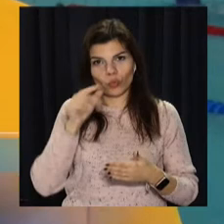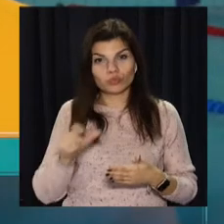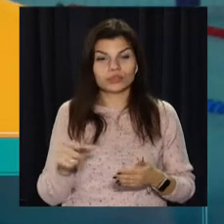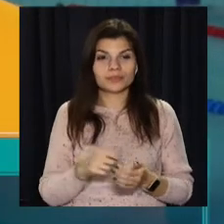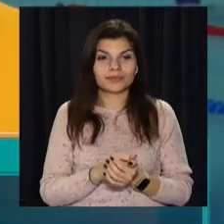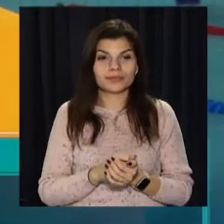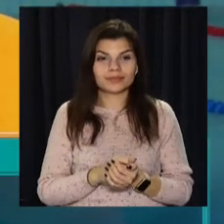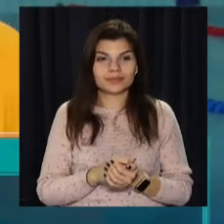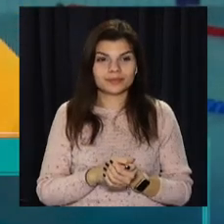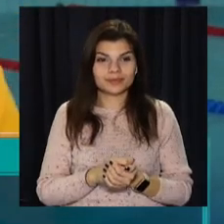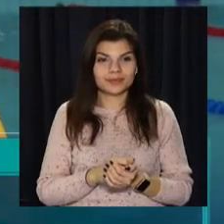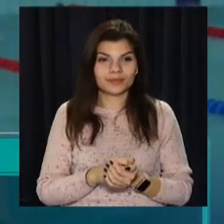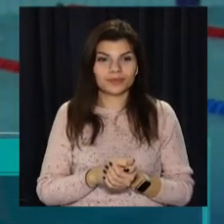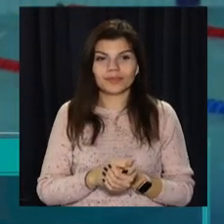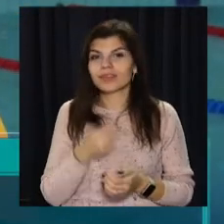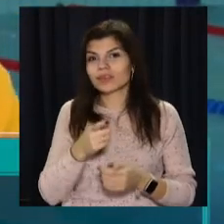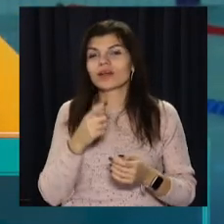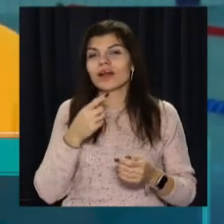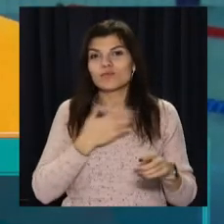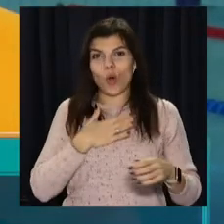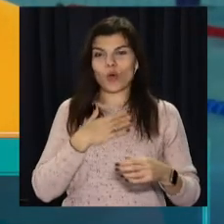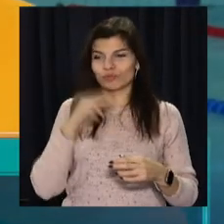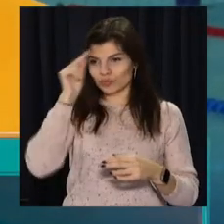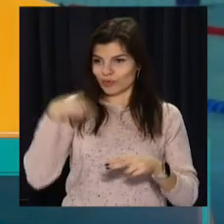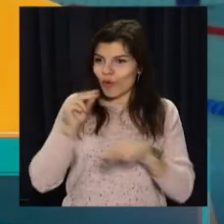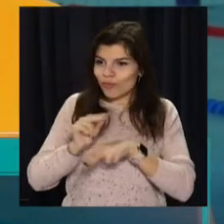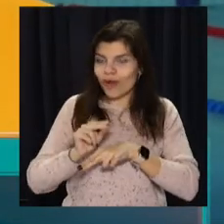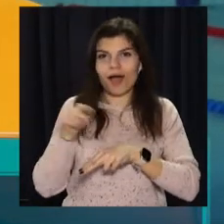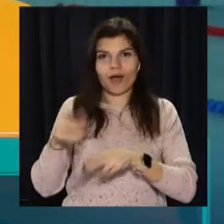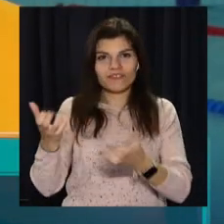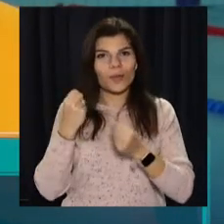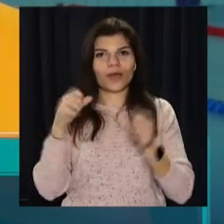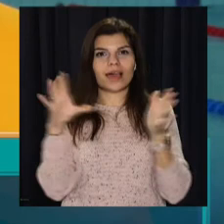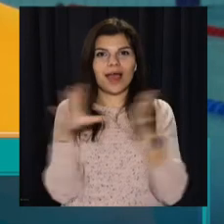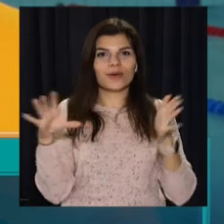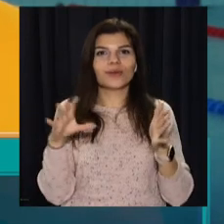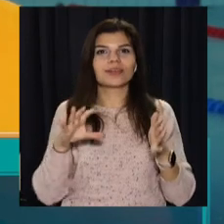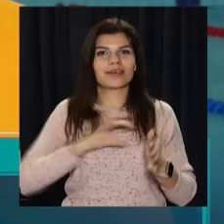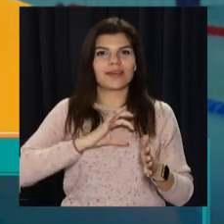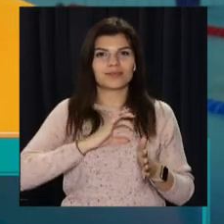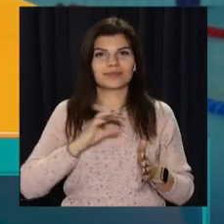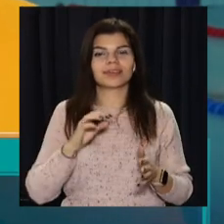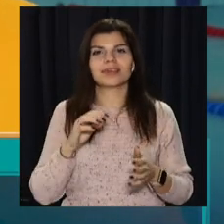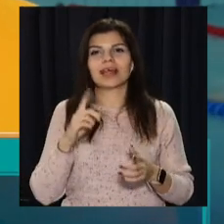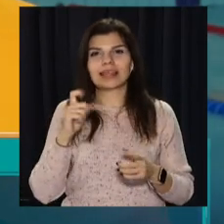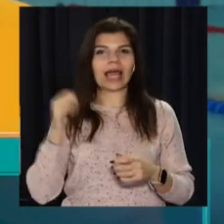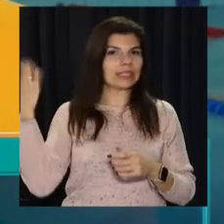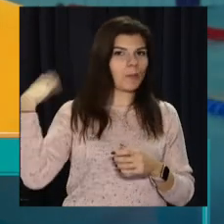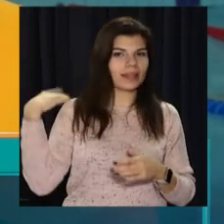що встановив рекорд юношки юніорське на 200 метрів на спині.